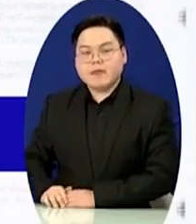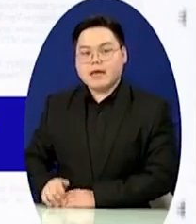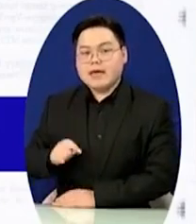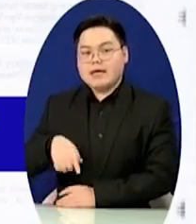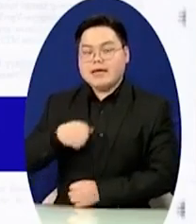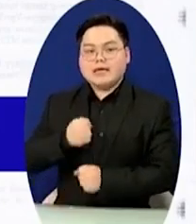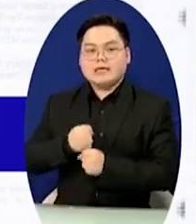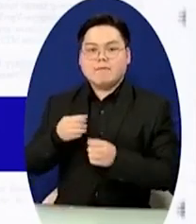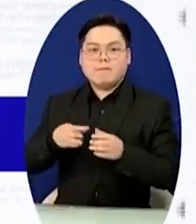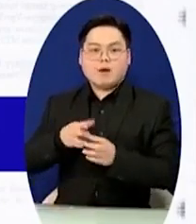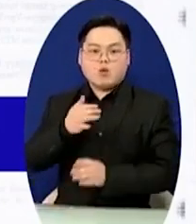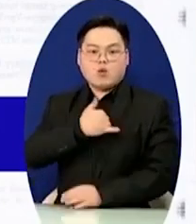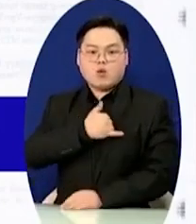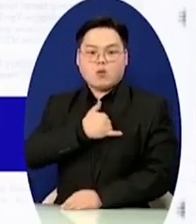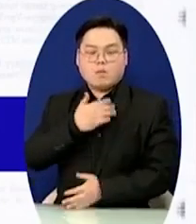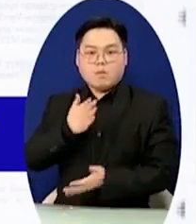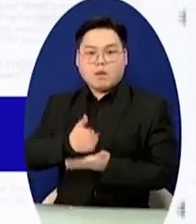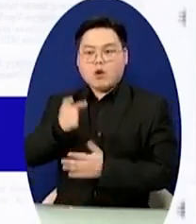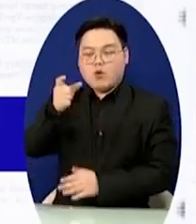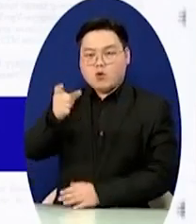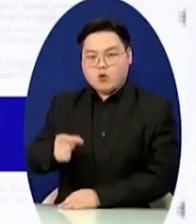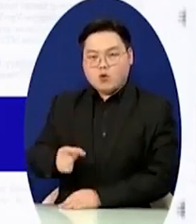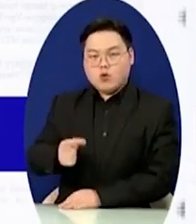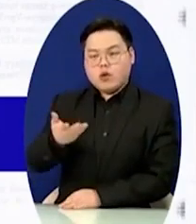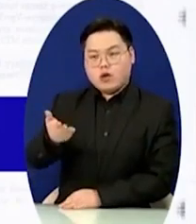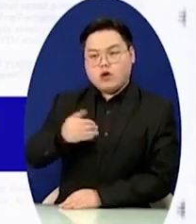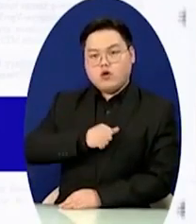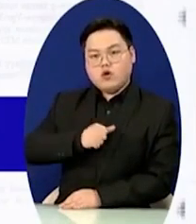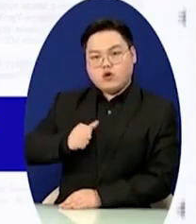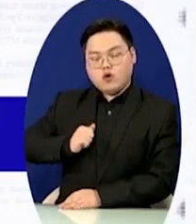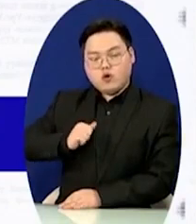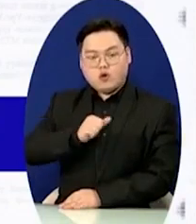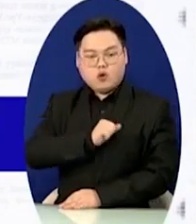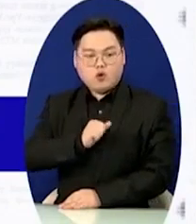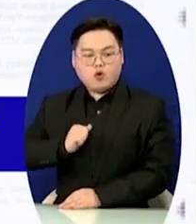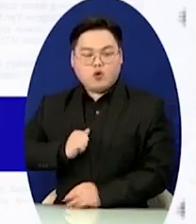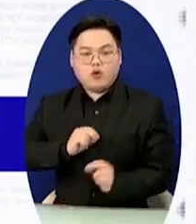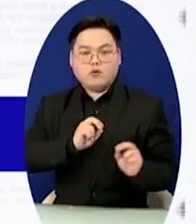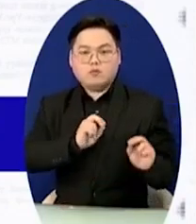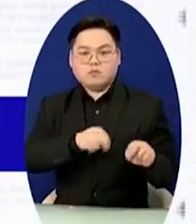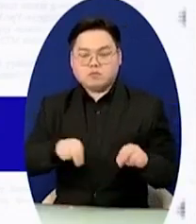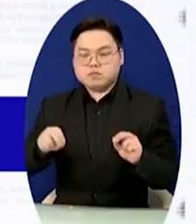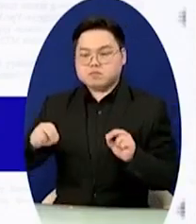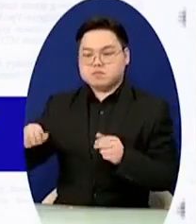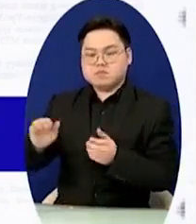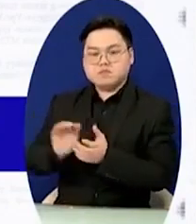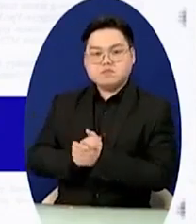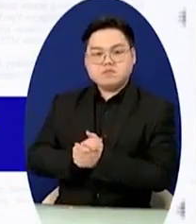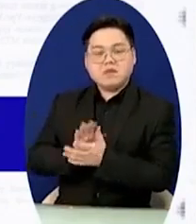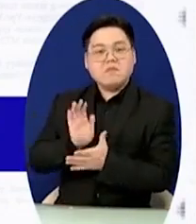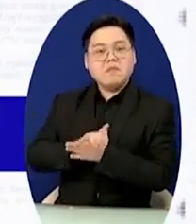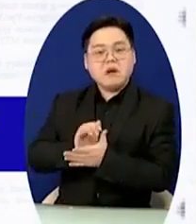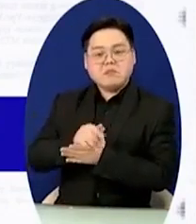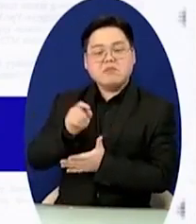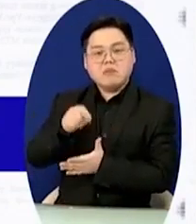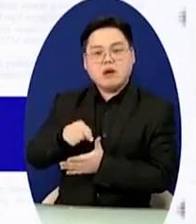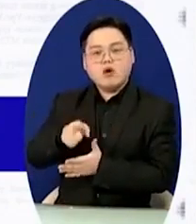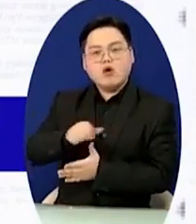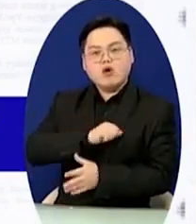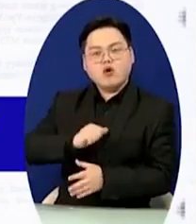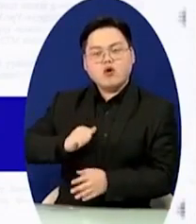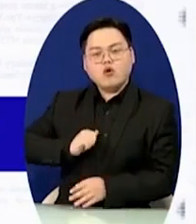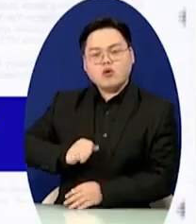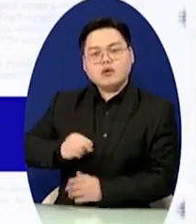ажлын хэсэг удирдах хүн өөрөө өөртөө гэрээ байгуулж зурсан ийм баримт байх юм. Тэгээ энэ дээр өөрийнхөө байр